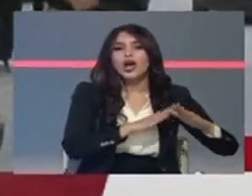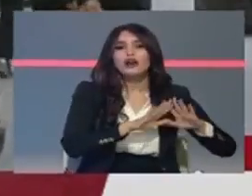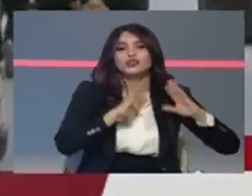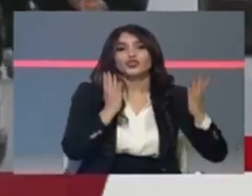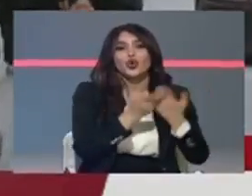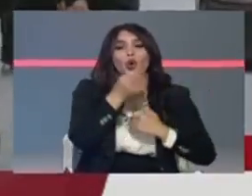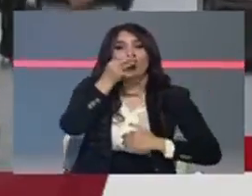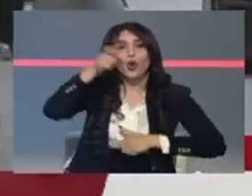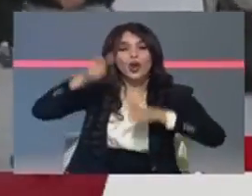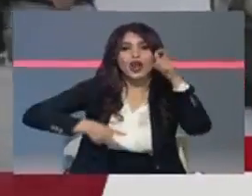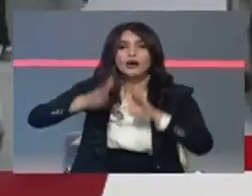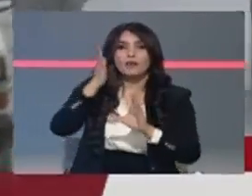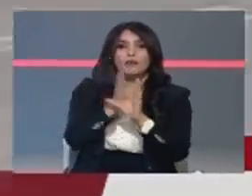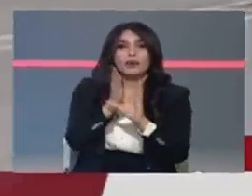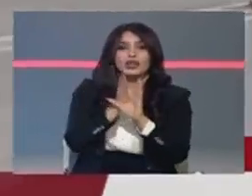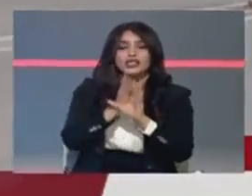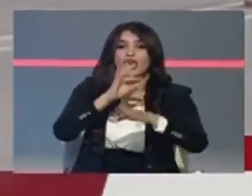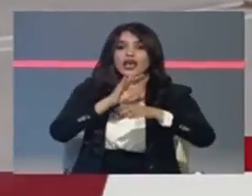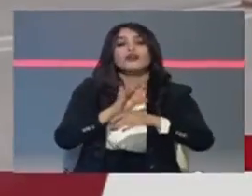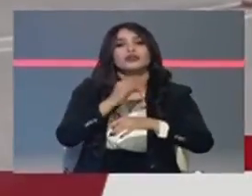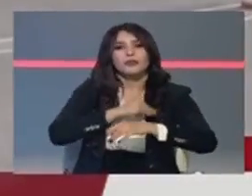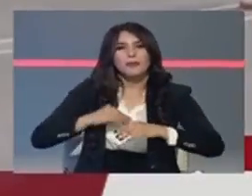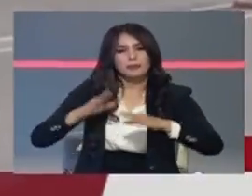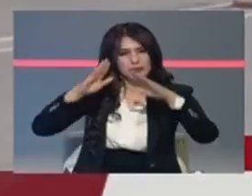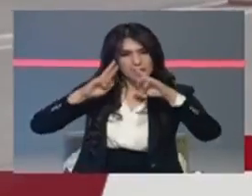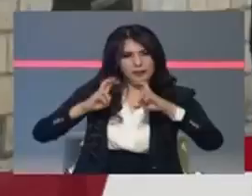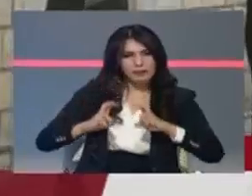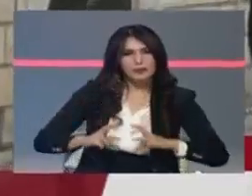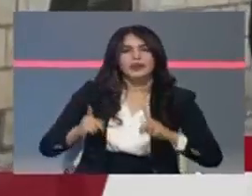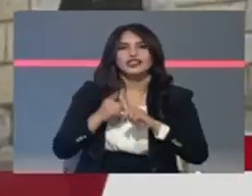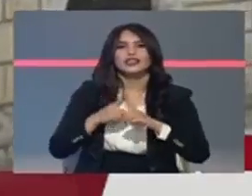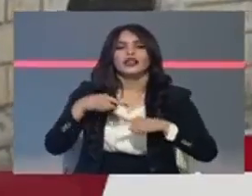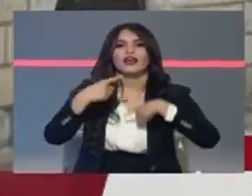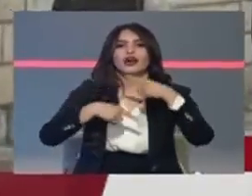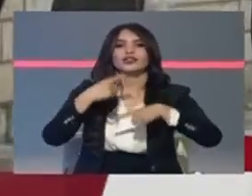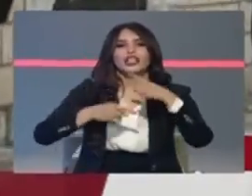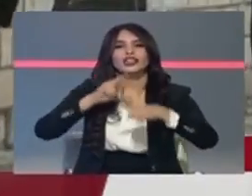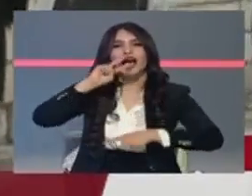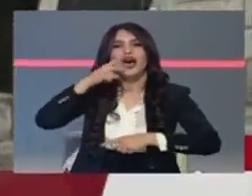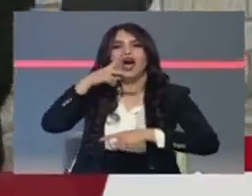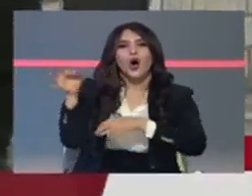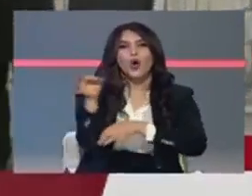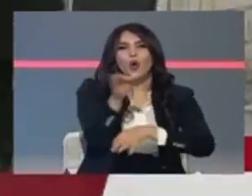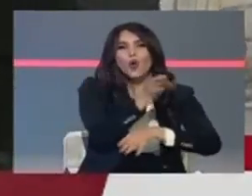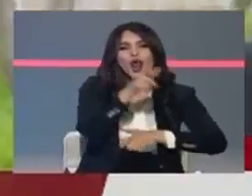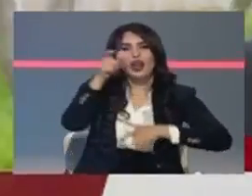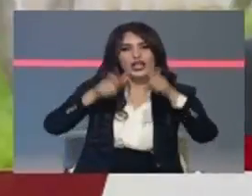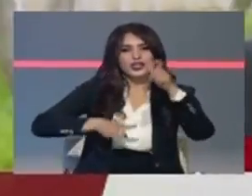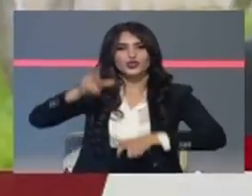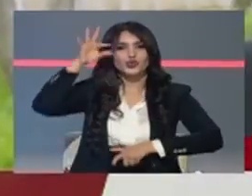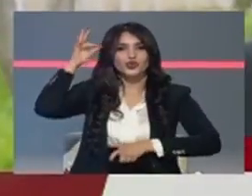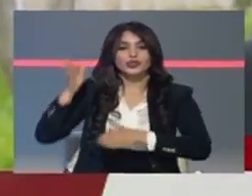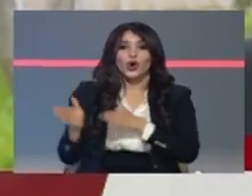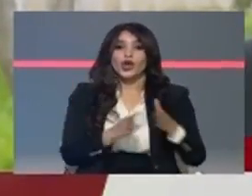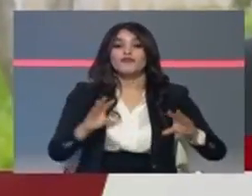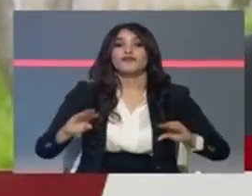مختص علم الاجتماع إنها بدأت في التقلص لدخولها تدريجيا في العادات اليومية للتونسي. في